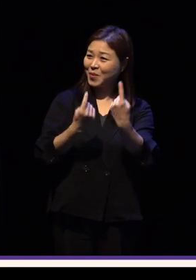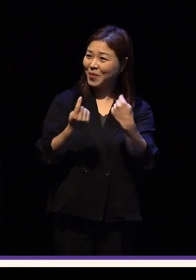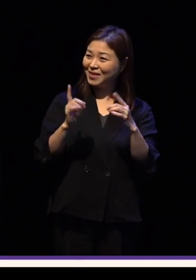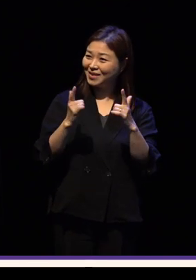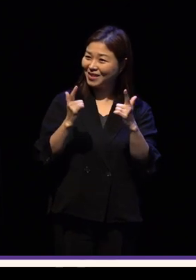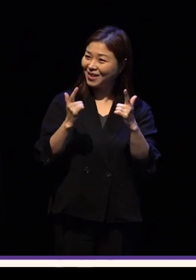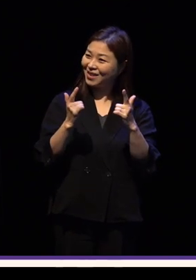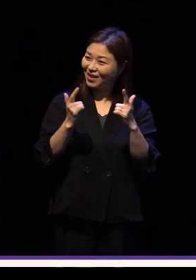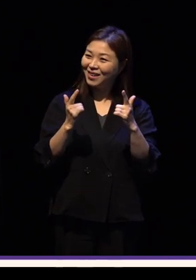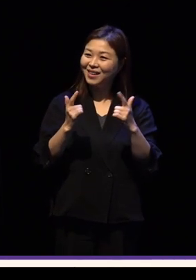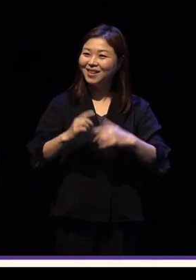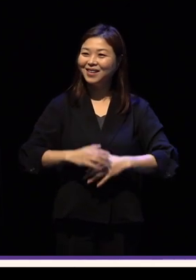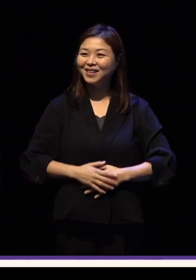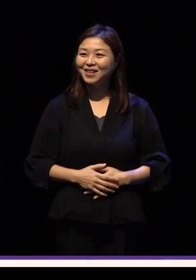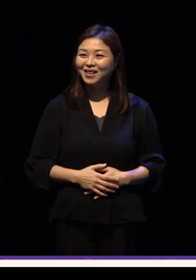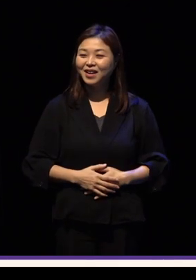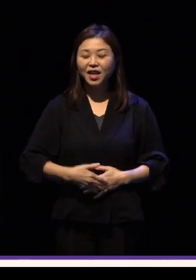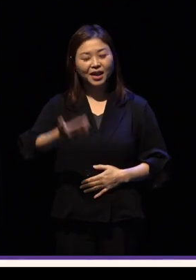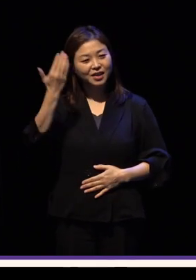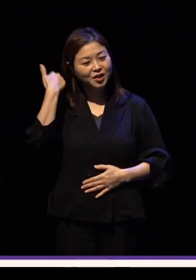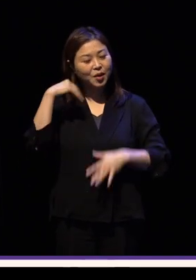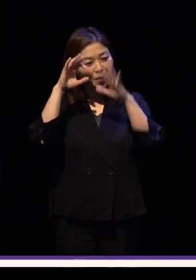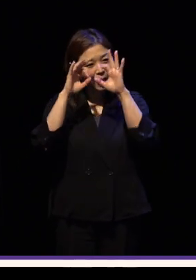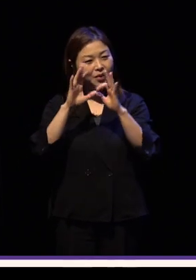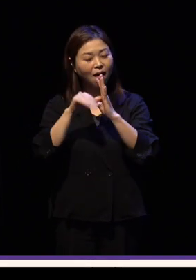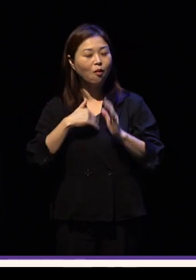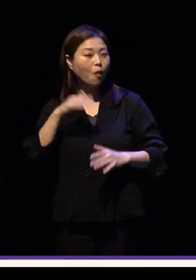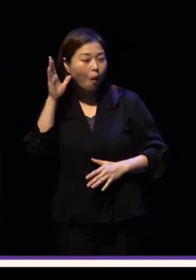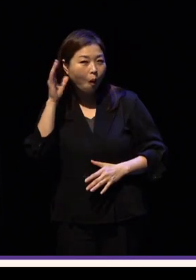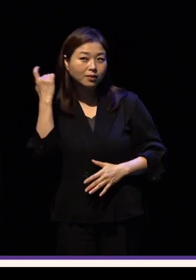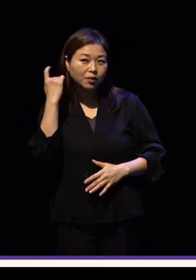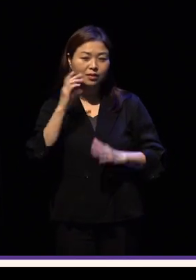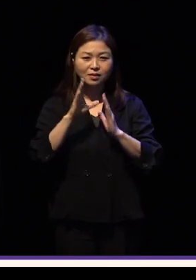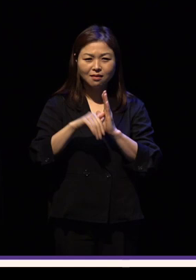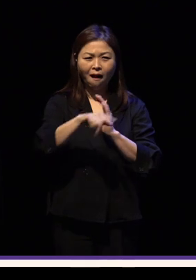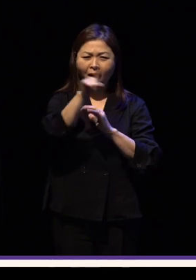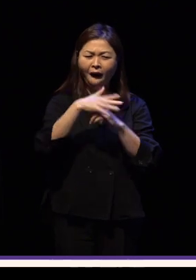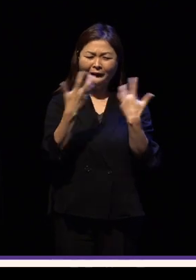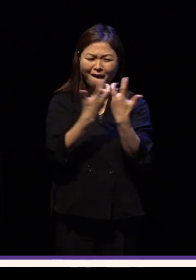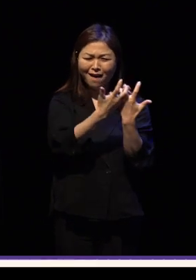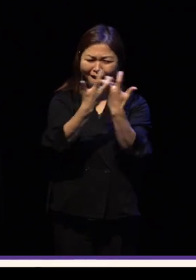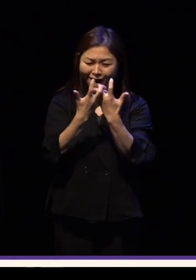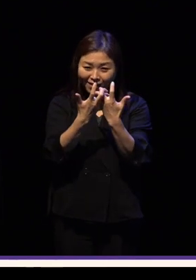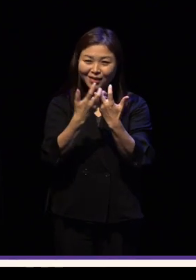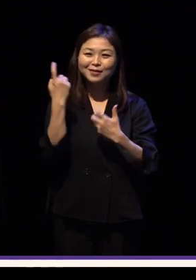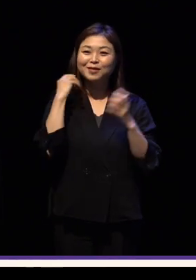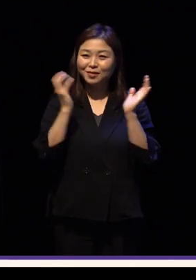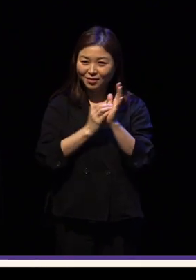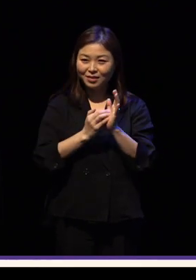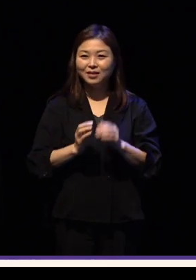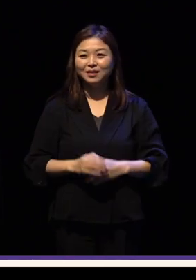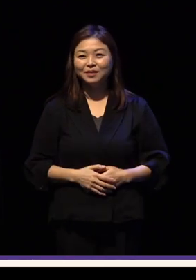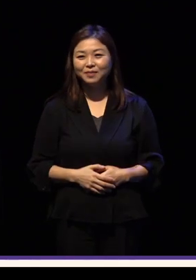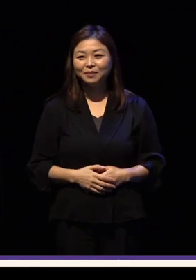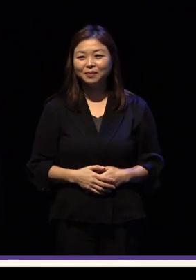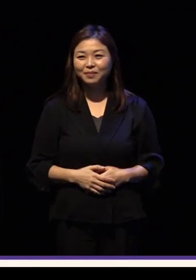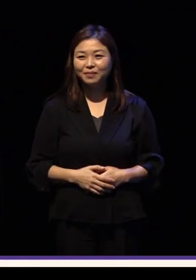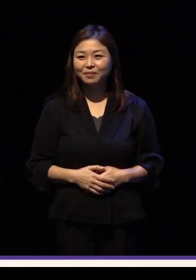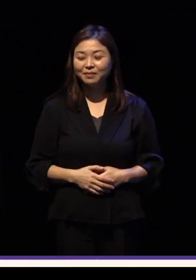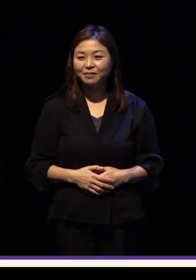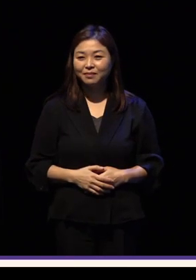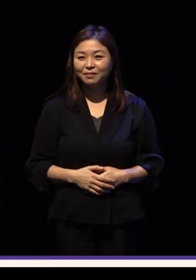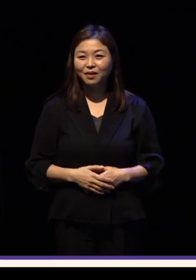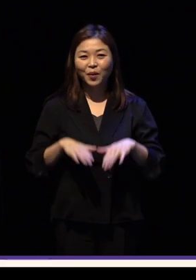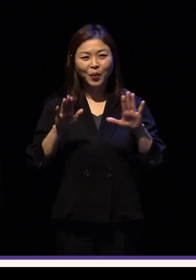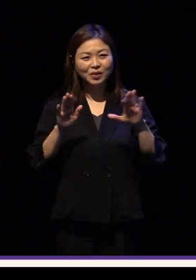같아요. 그 예년에 보면 얘기를 들어보면 꽉꽉 찬다고 그랬는데 오늘은 아직 그